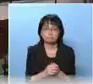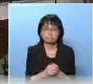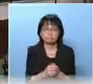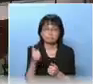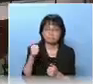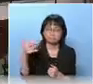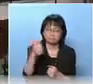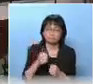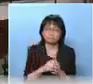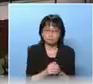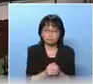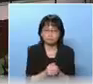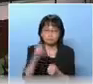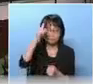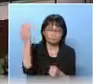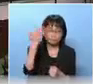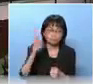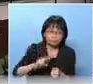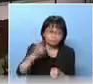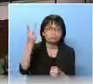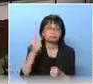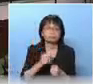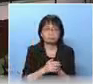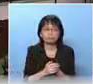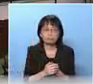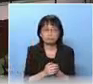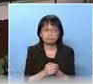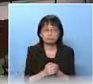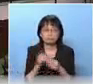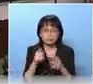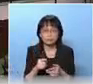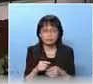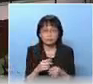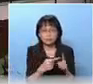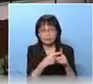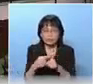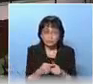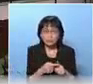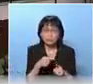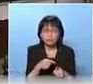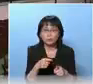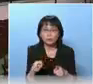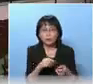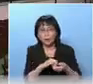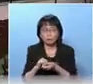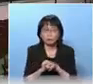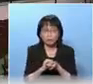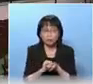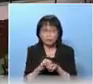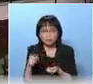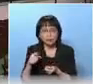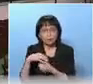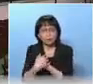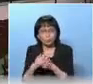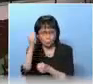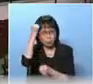感謝主席。氣候變化是妨礙了我們構建人類命運共同體的全球性問